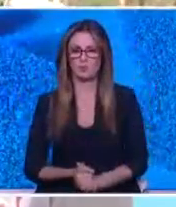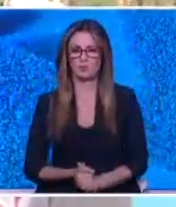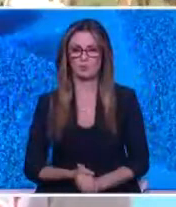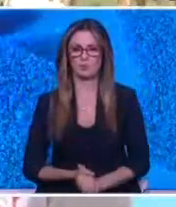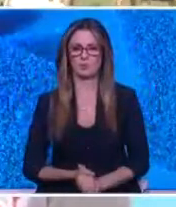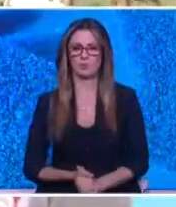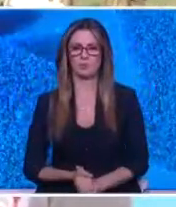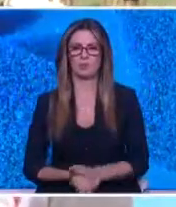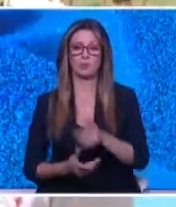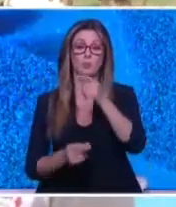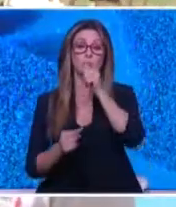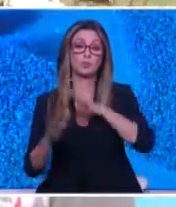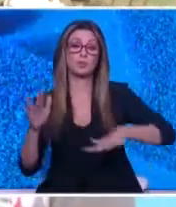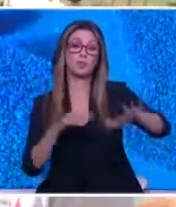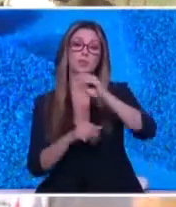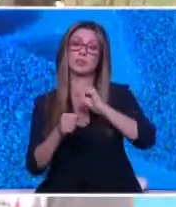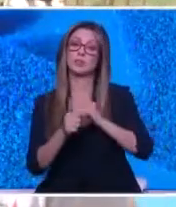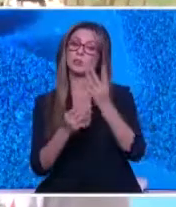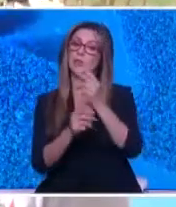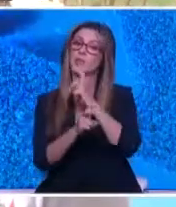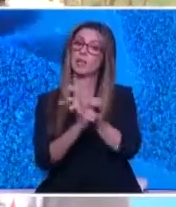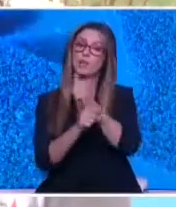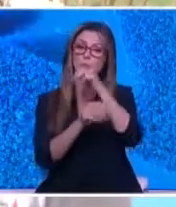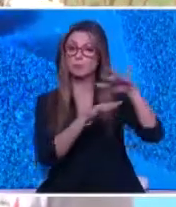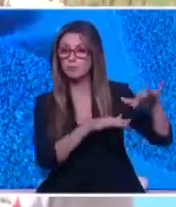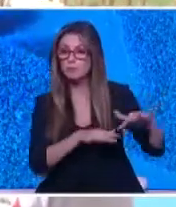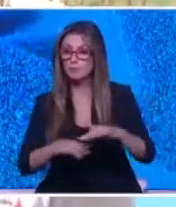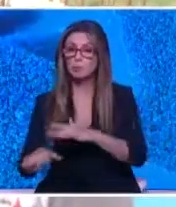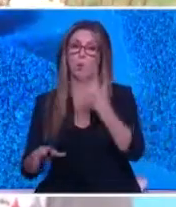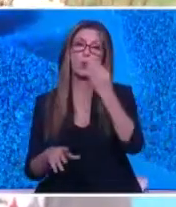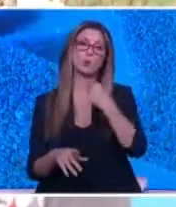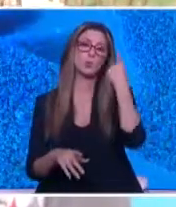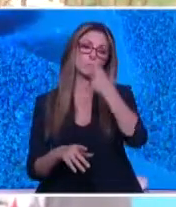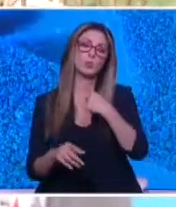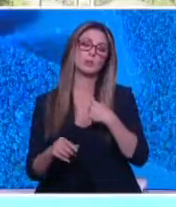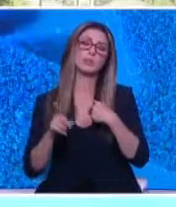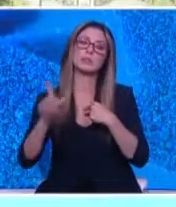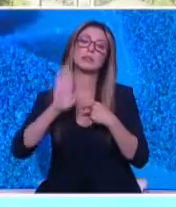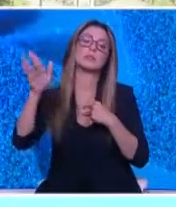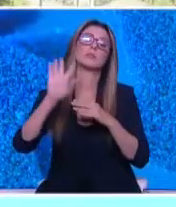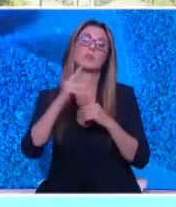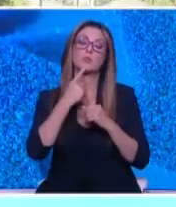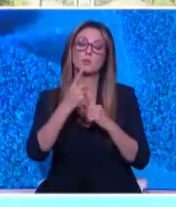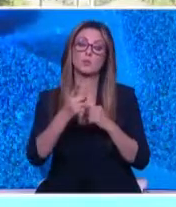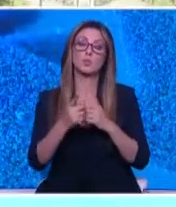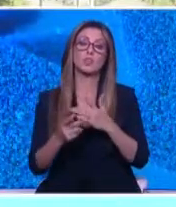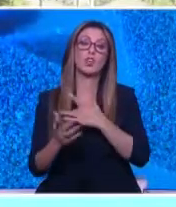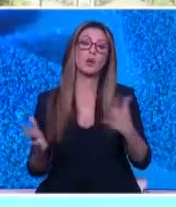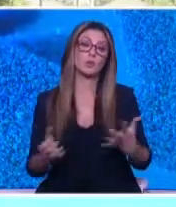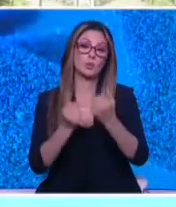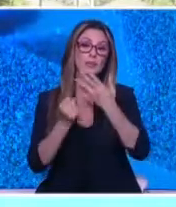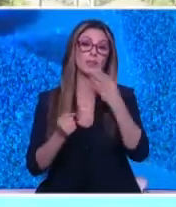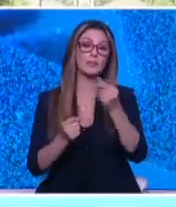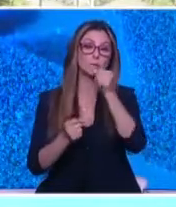hocam. Sulama kanallarında çok tehlikeli akıntılar olduğu için biz önermiyoruz yani. Can kurtaranlar